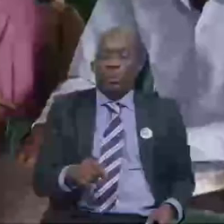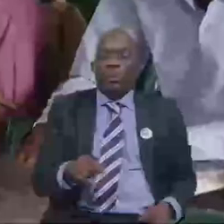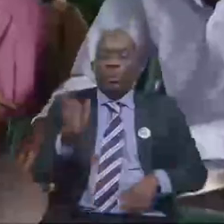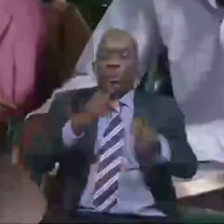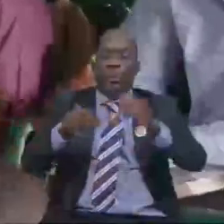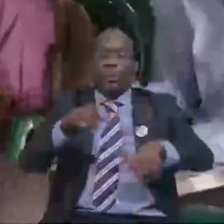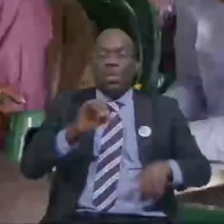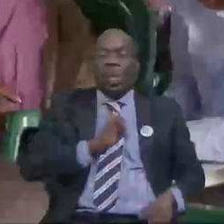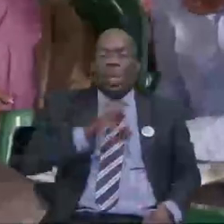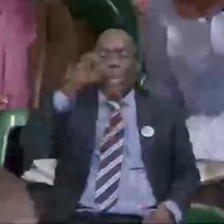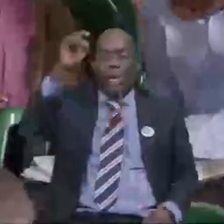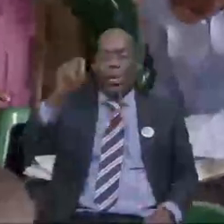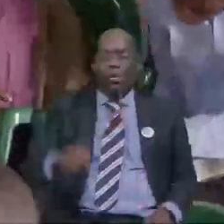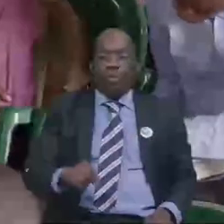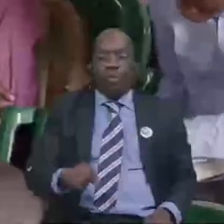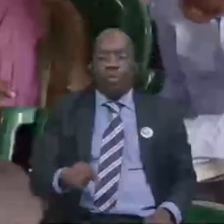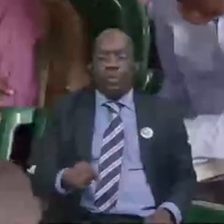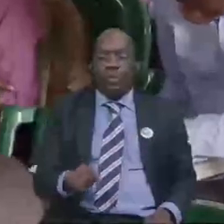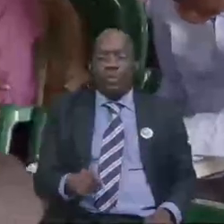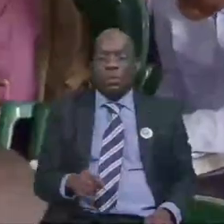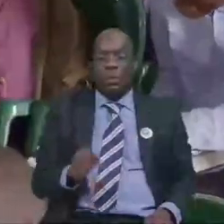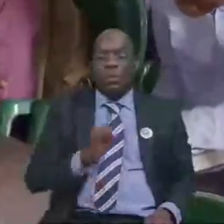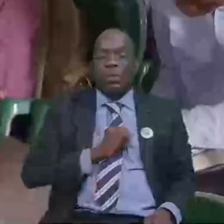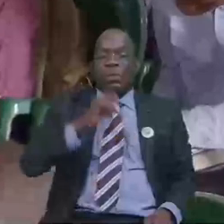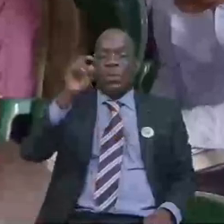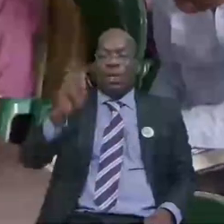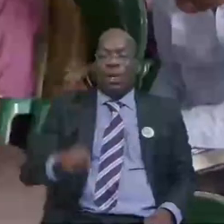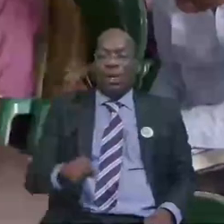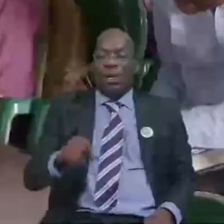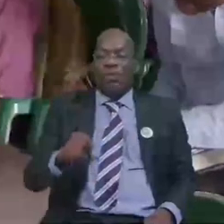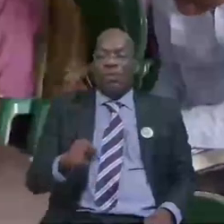dois je dois